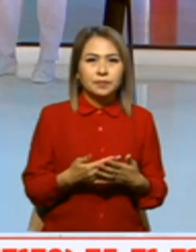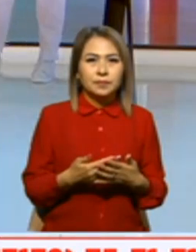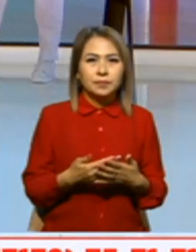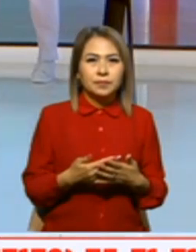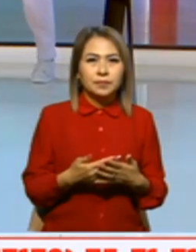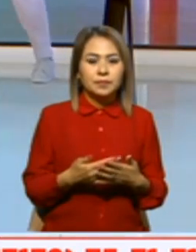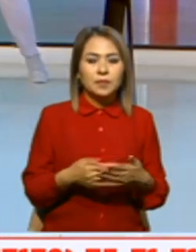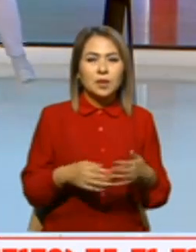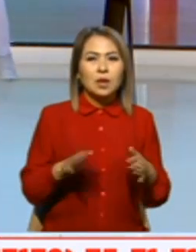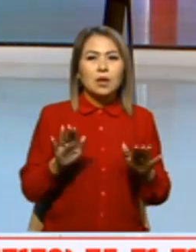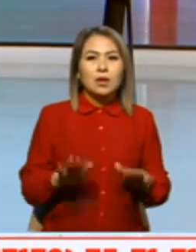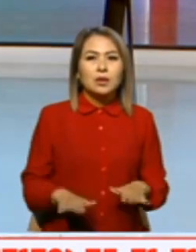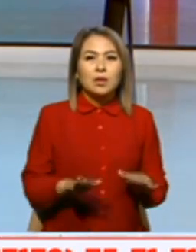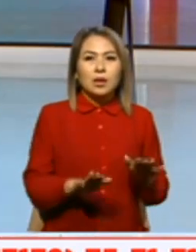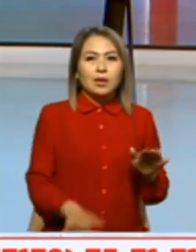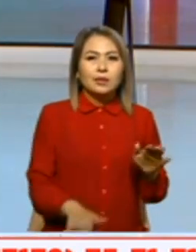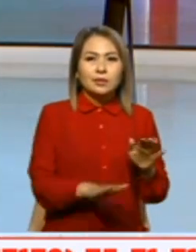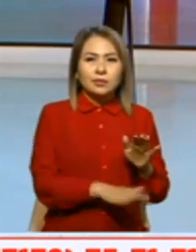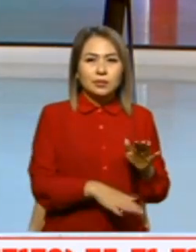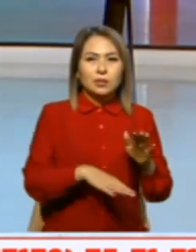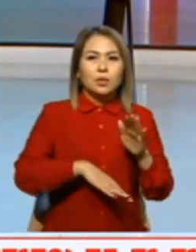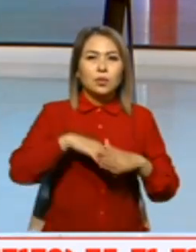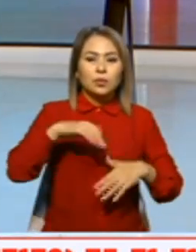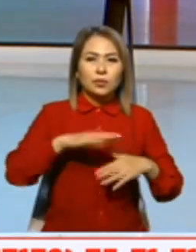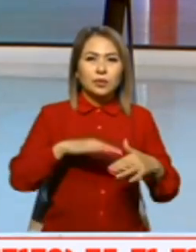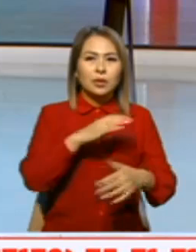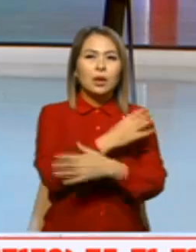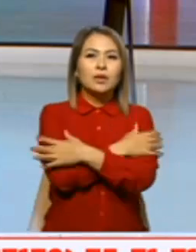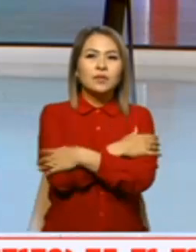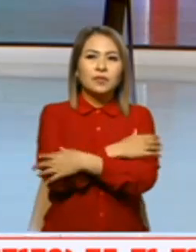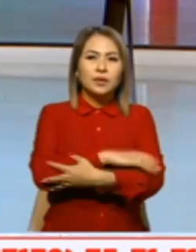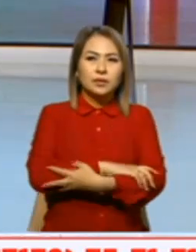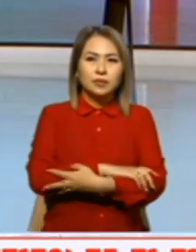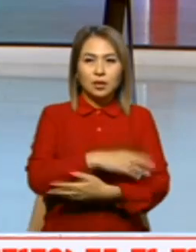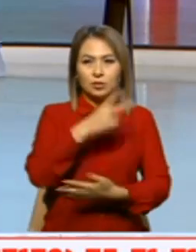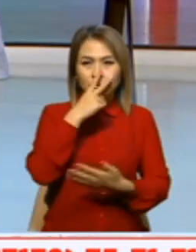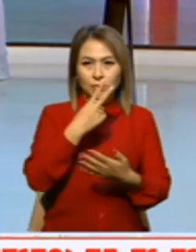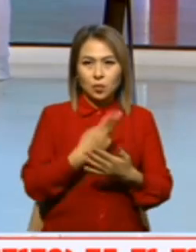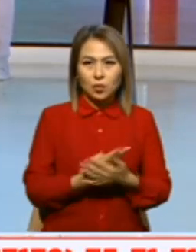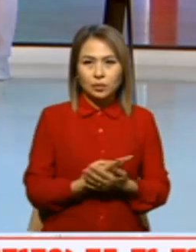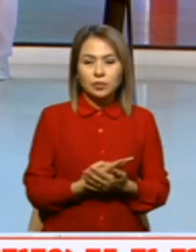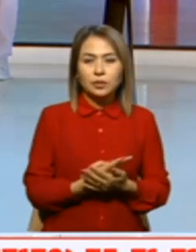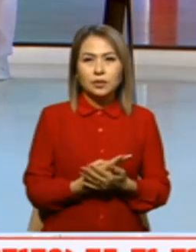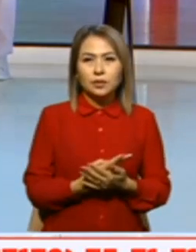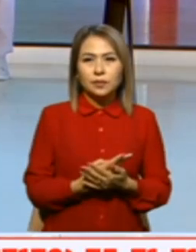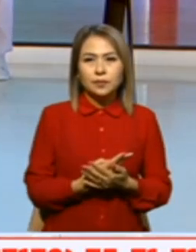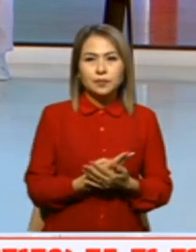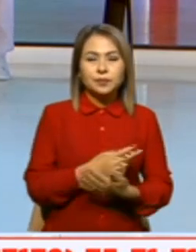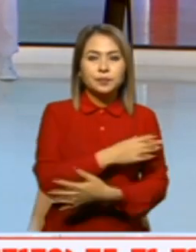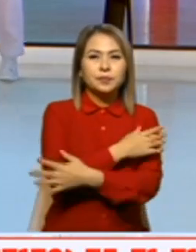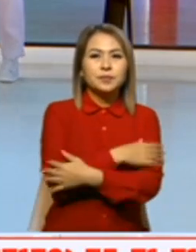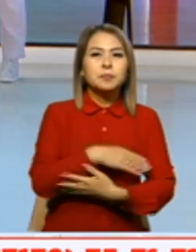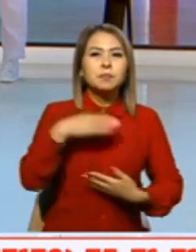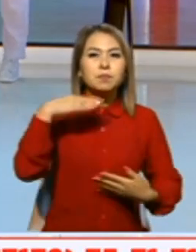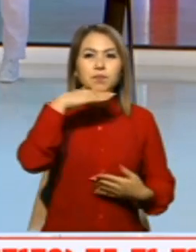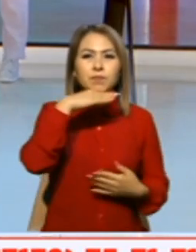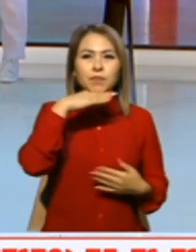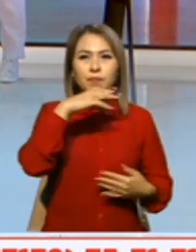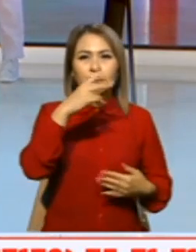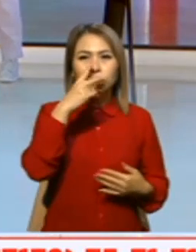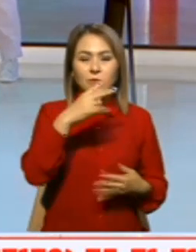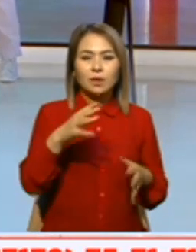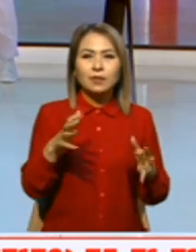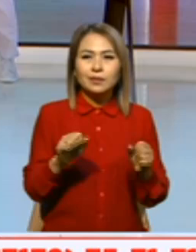Аяқ қолын созып, иә? Иә, аяқ қолын қараймыз баланың да, мынау бұлшық еттерінің тонустарын қараймыз, міндетті